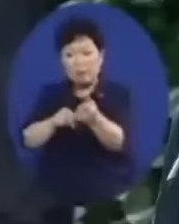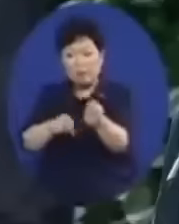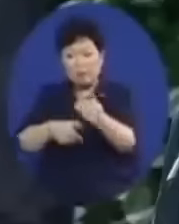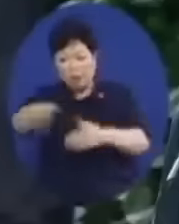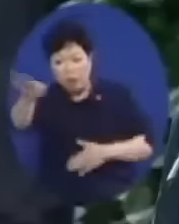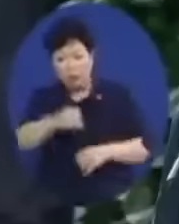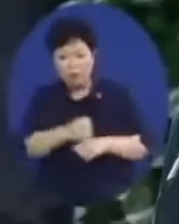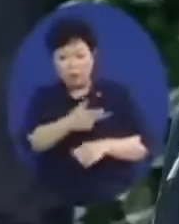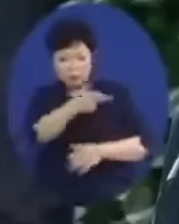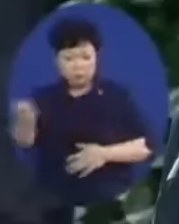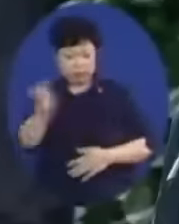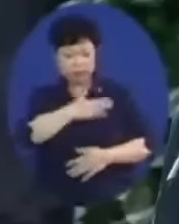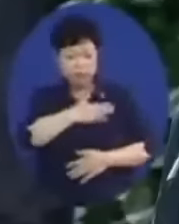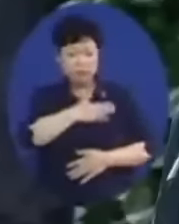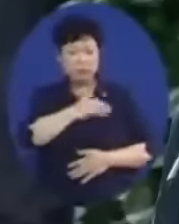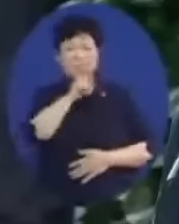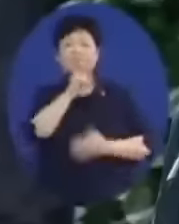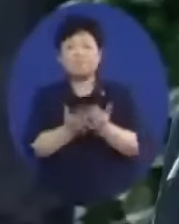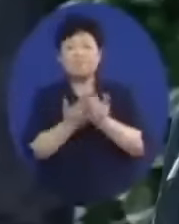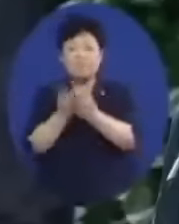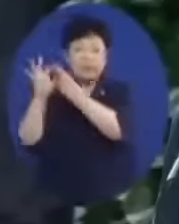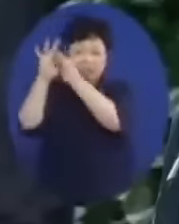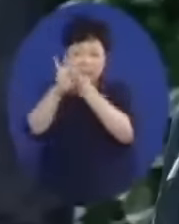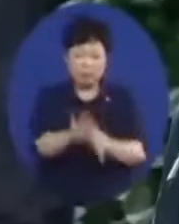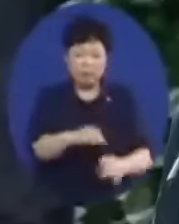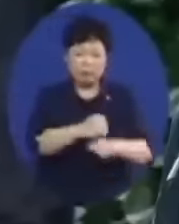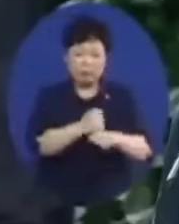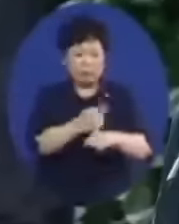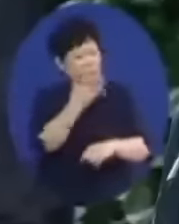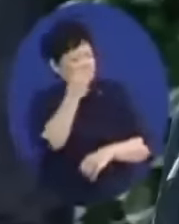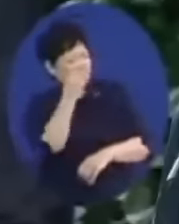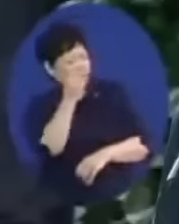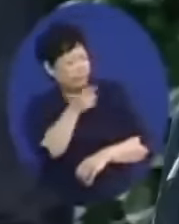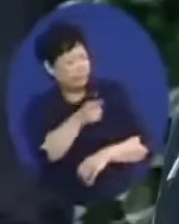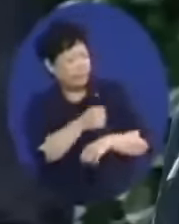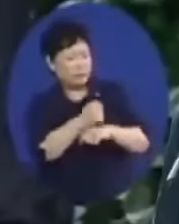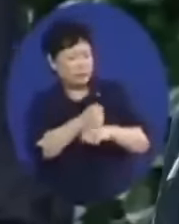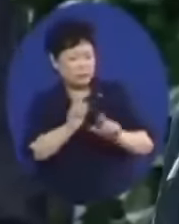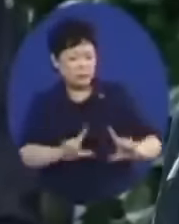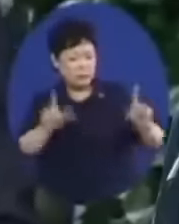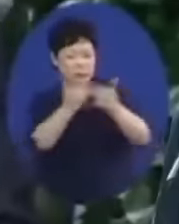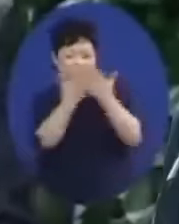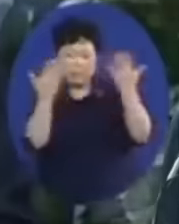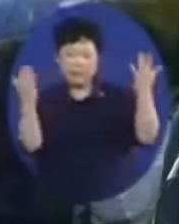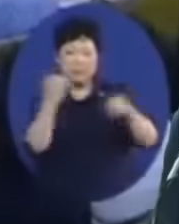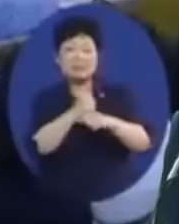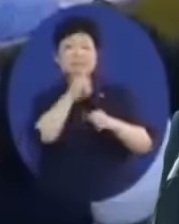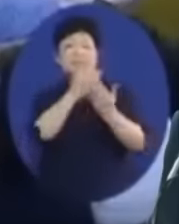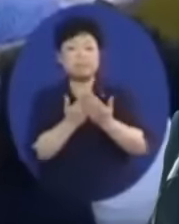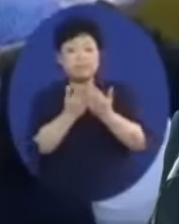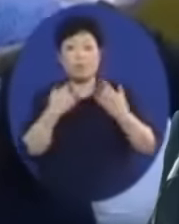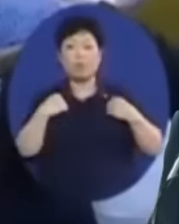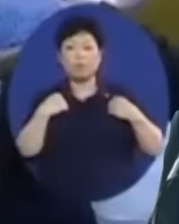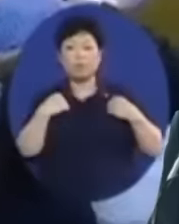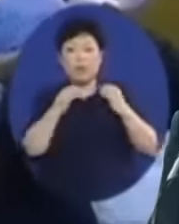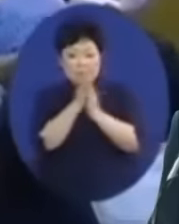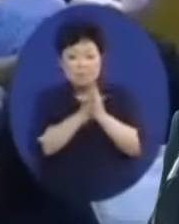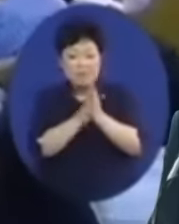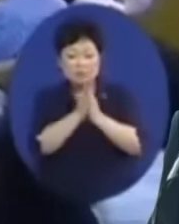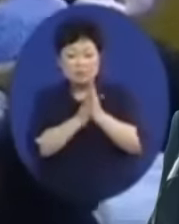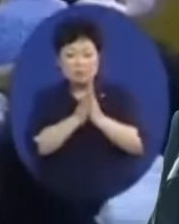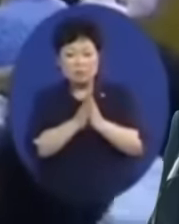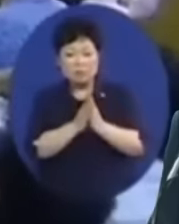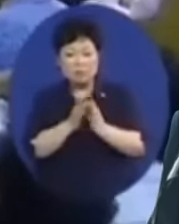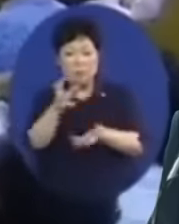그러나 큰 부자가 그린 행세를 계속하니 유별난 행동이었습니다. 날이 밝으면 그린의 옷차림으로 비누 샴푸 등을 들고